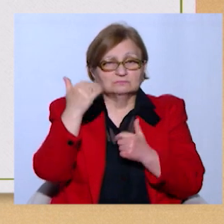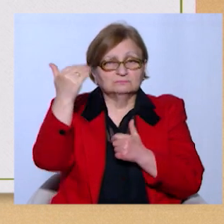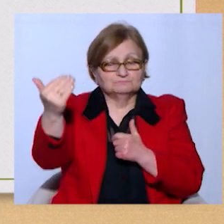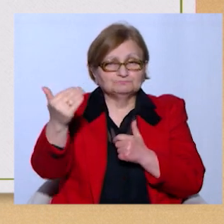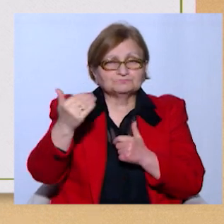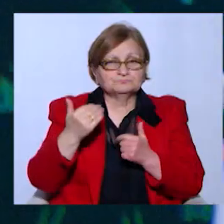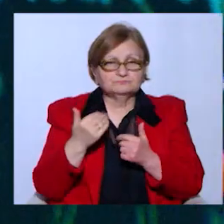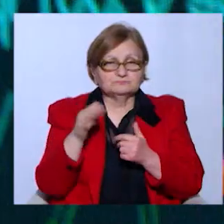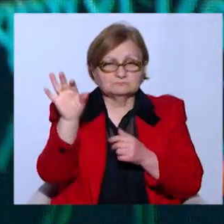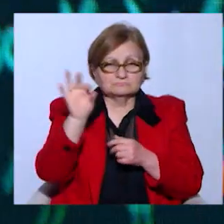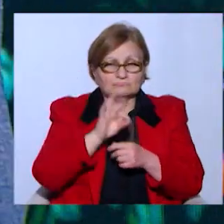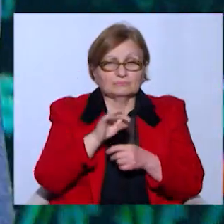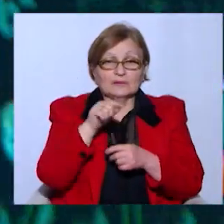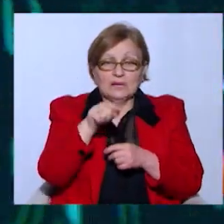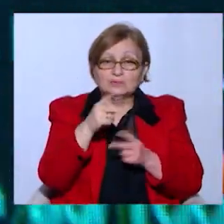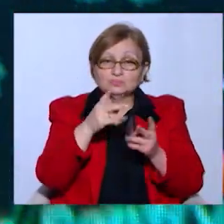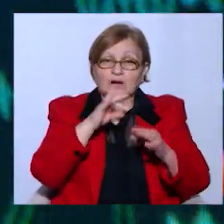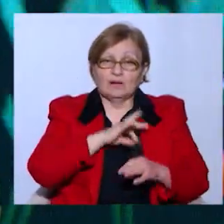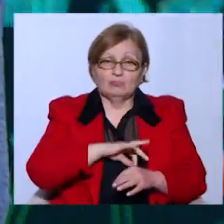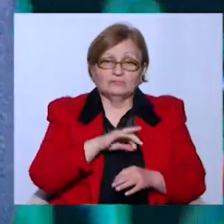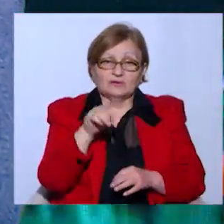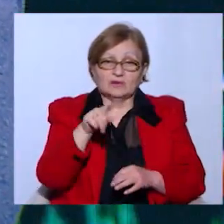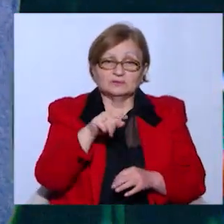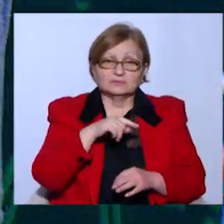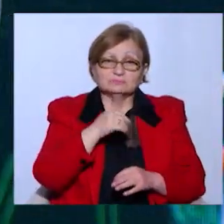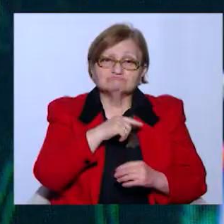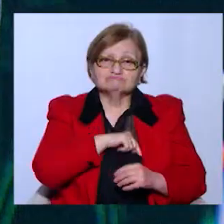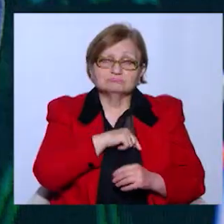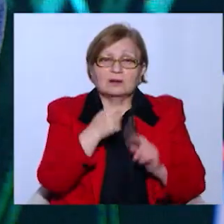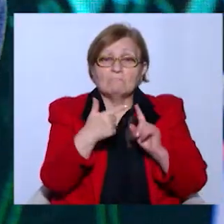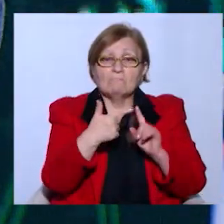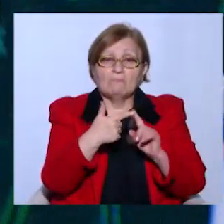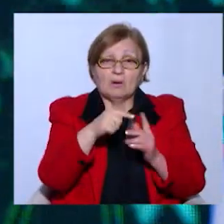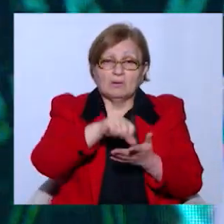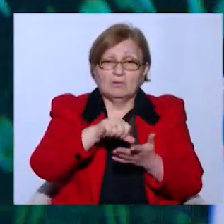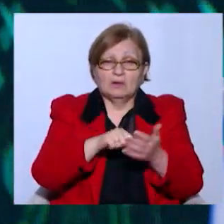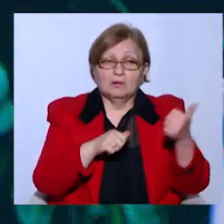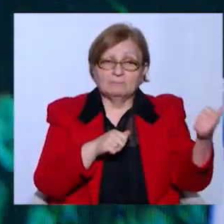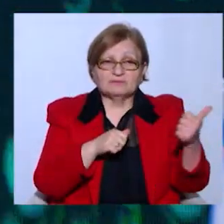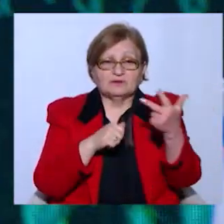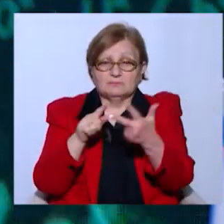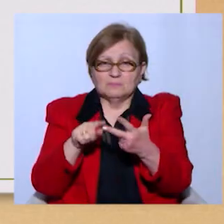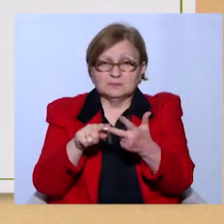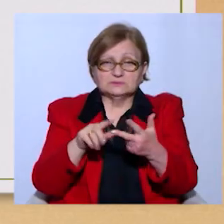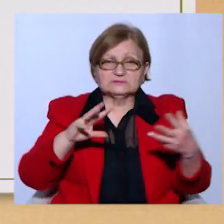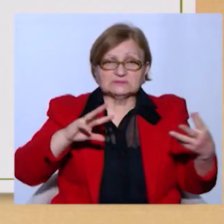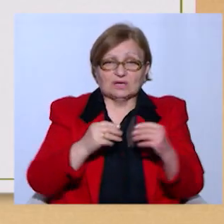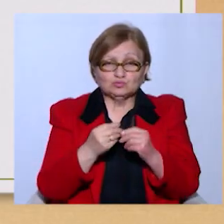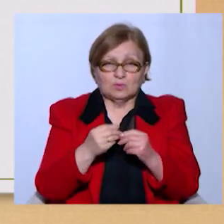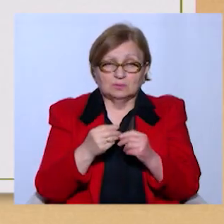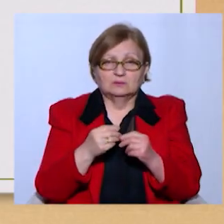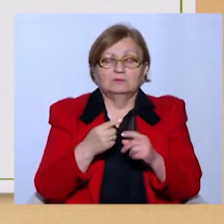ამოცანა. აქაც მოდით გამოვიყენოთ ის თვისება, რომ მეორე წევრი უნდა იყოს პირველი და მესამე წევრის საშუალო